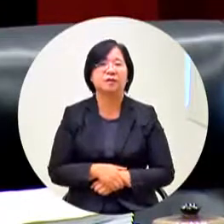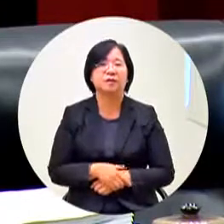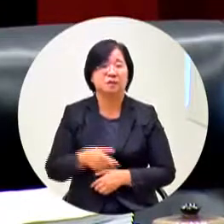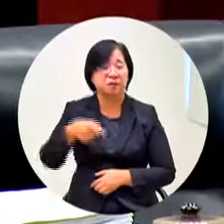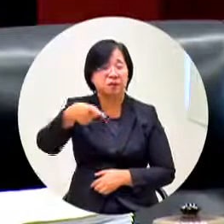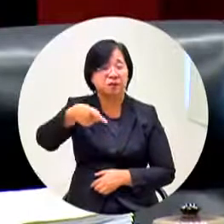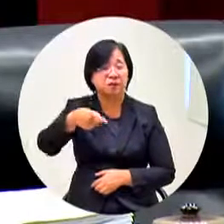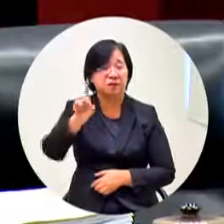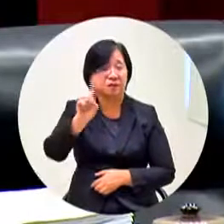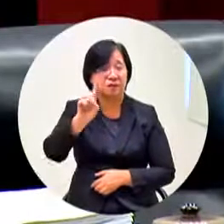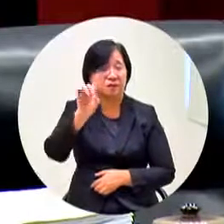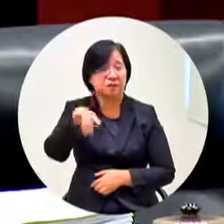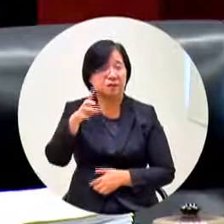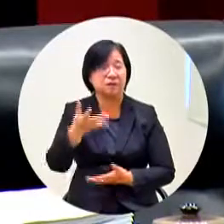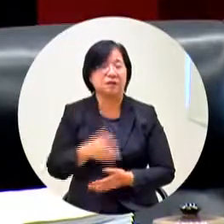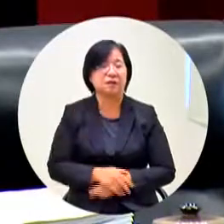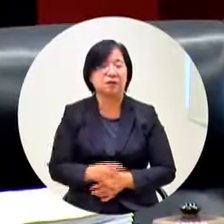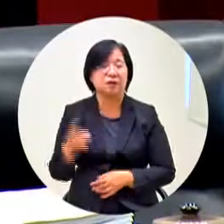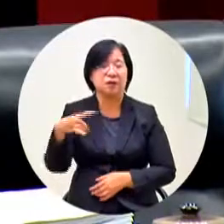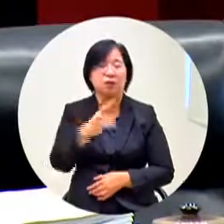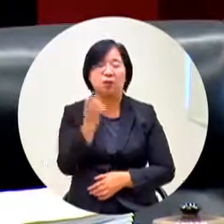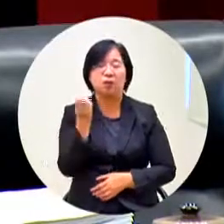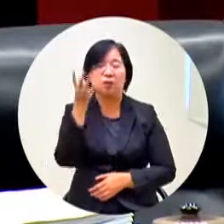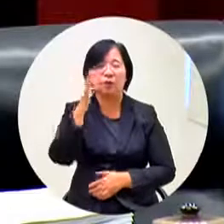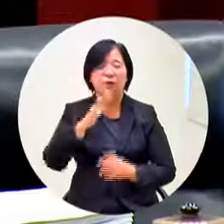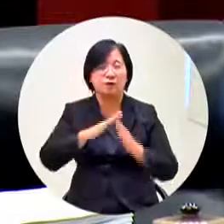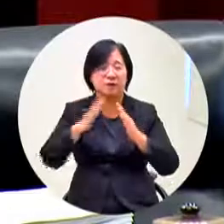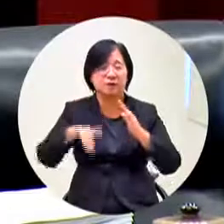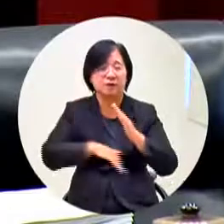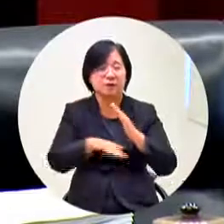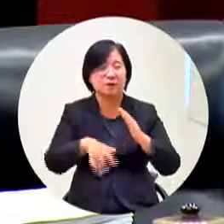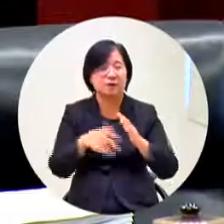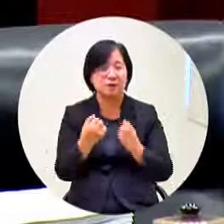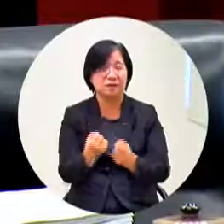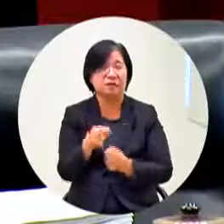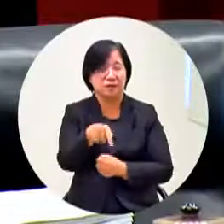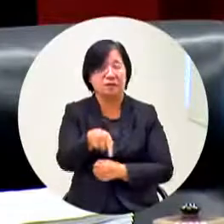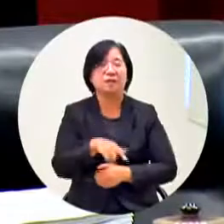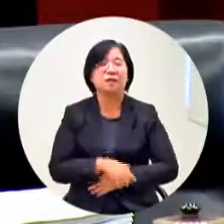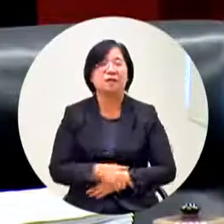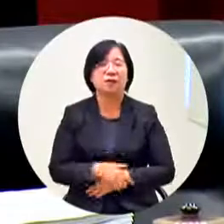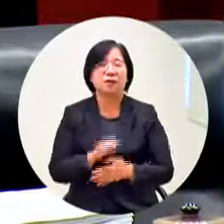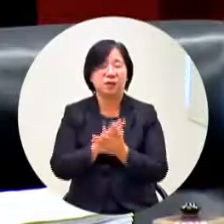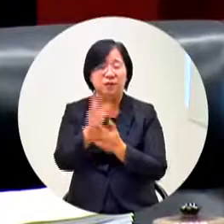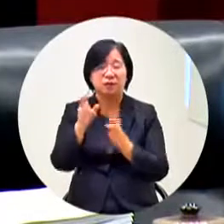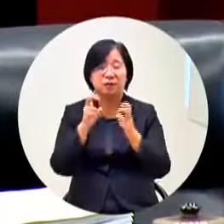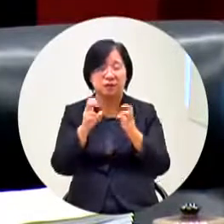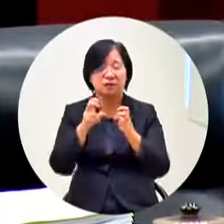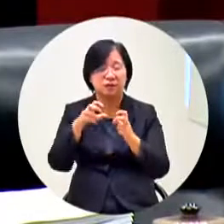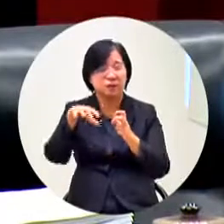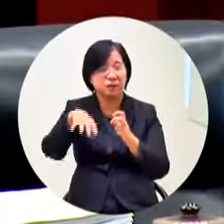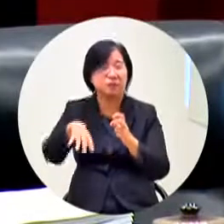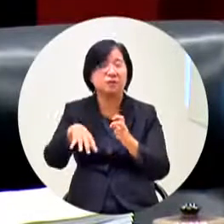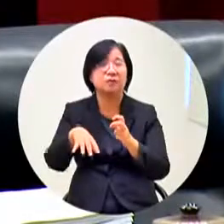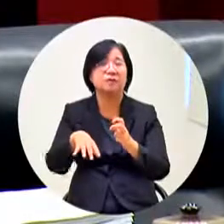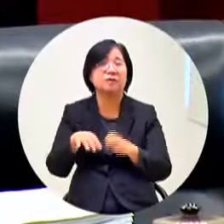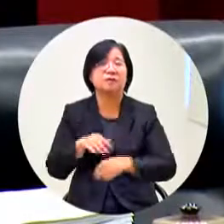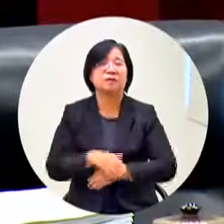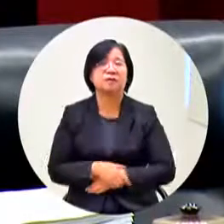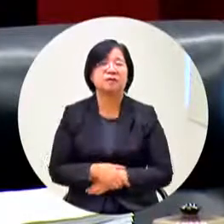就是龙华市场在这边，未来我们的捷运局会针对。啊，龙华市场在这